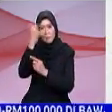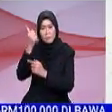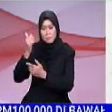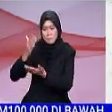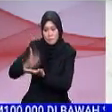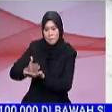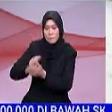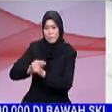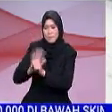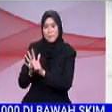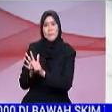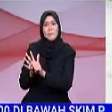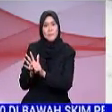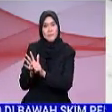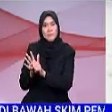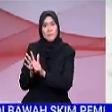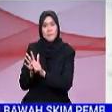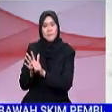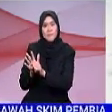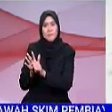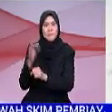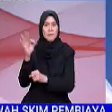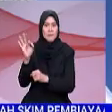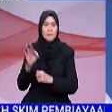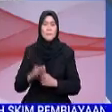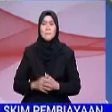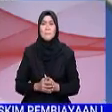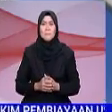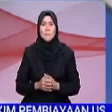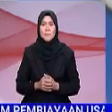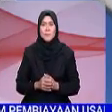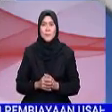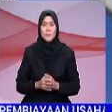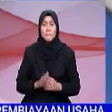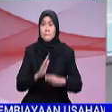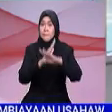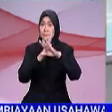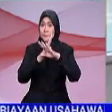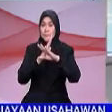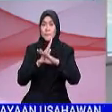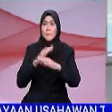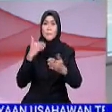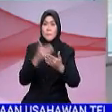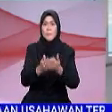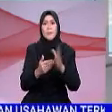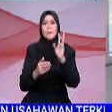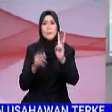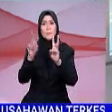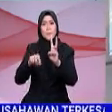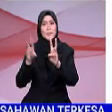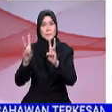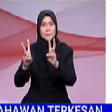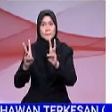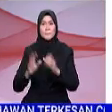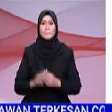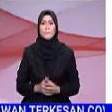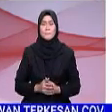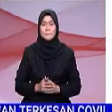memutuskan rekaan COVID-19. Larangan itu hingga 6 Jun.